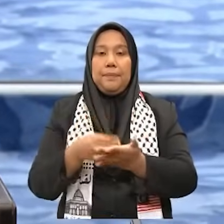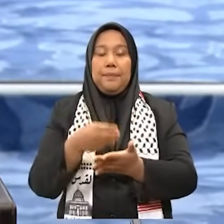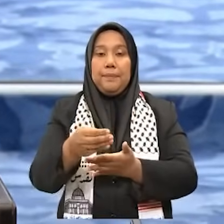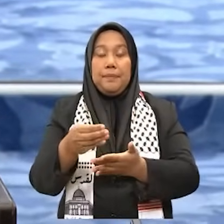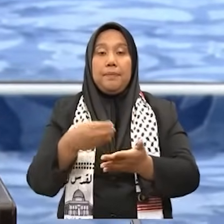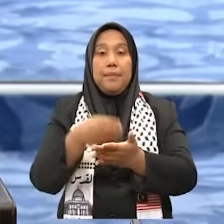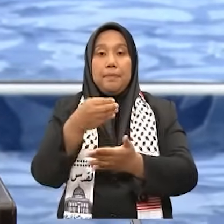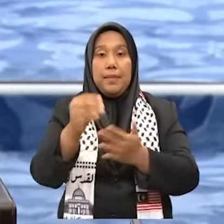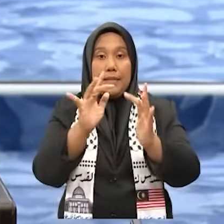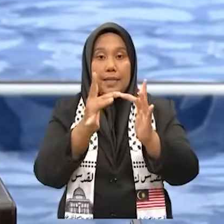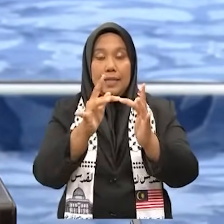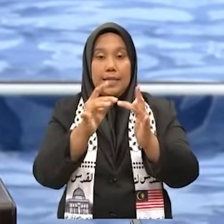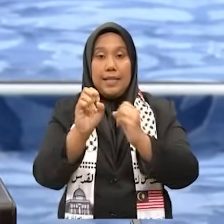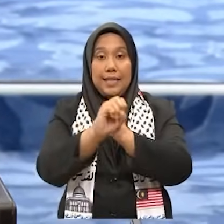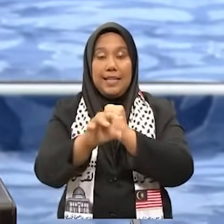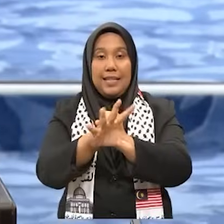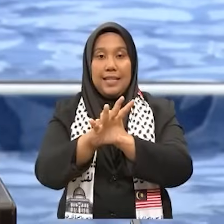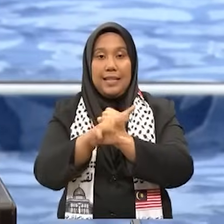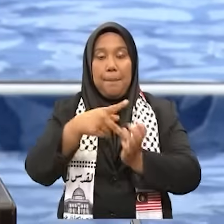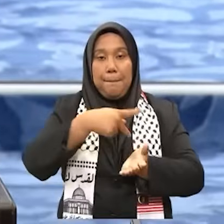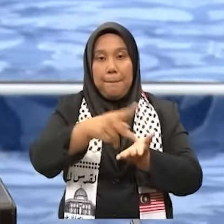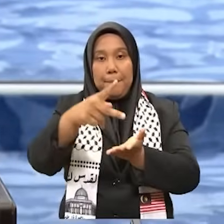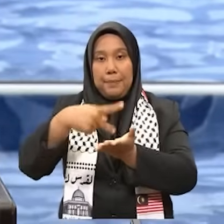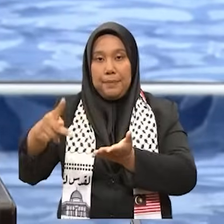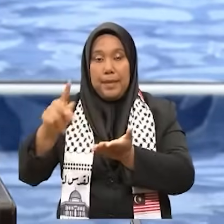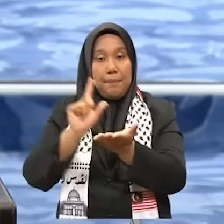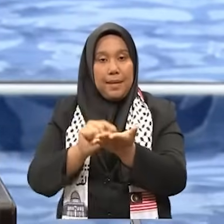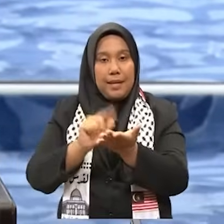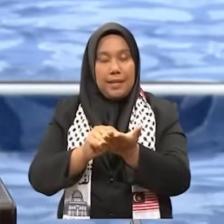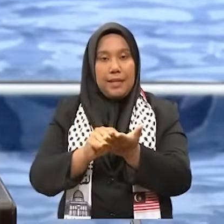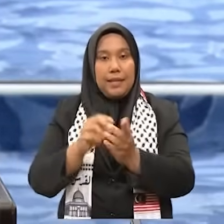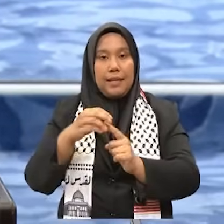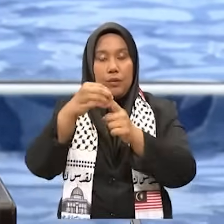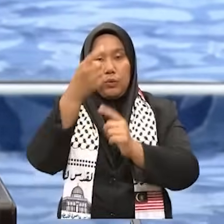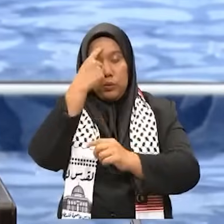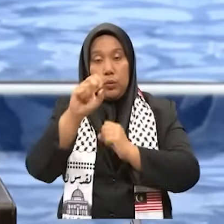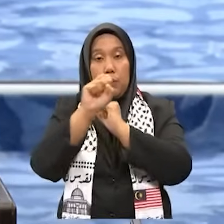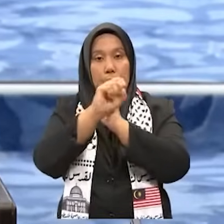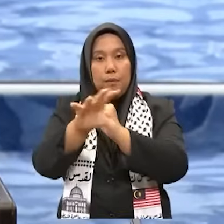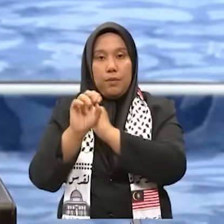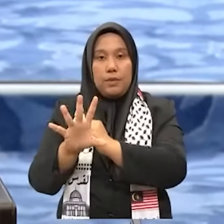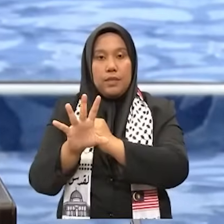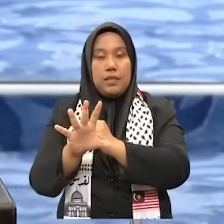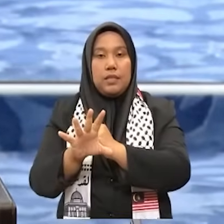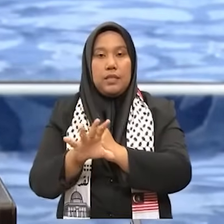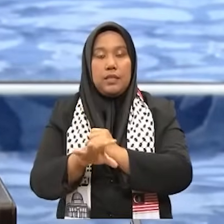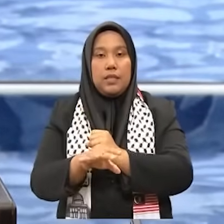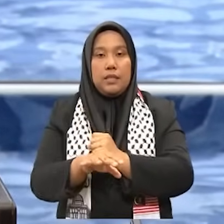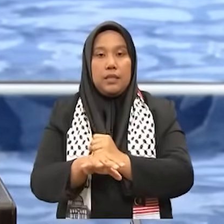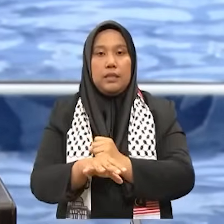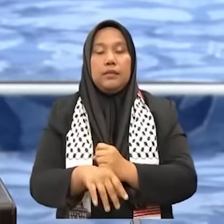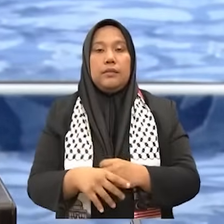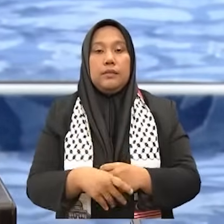iklan atau menentukan membayar kepada media-media tertentu supaya mempromosi Perdana Menteri selain daripada